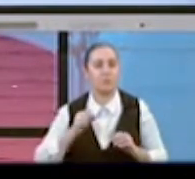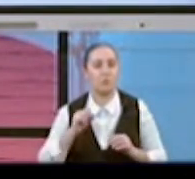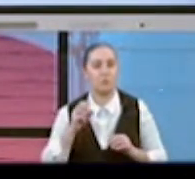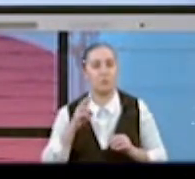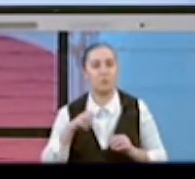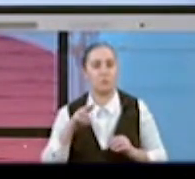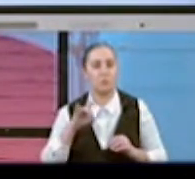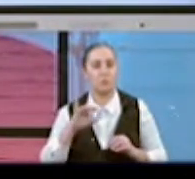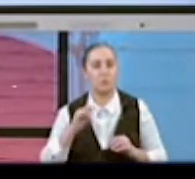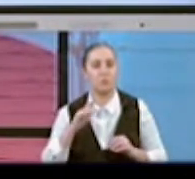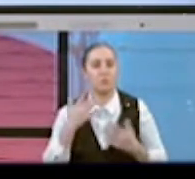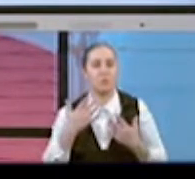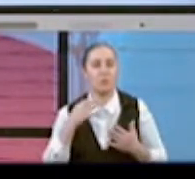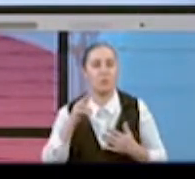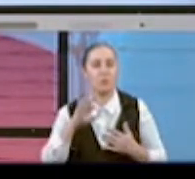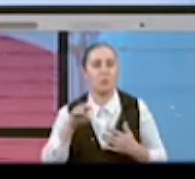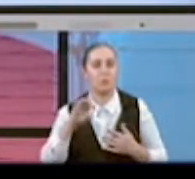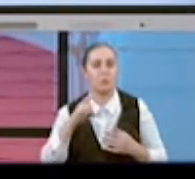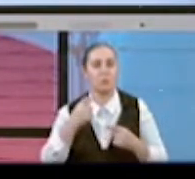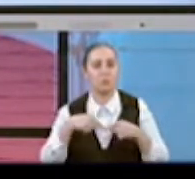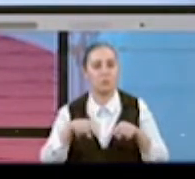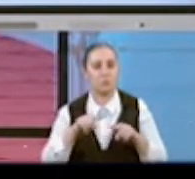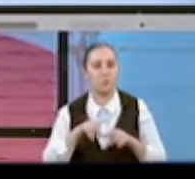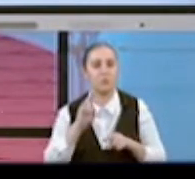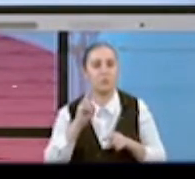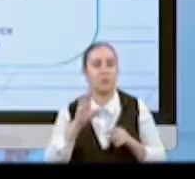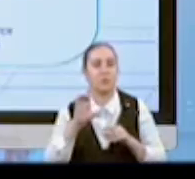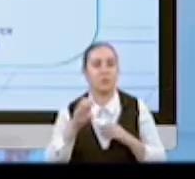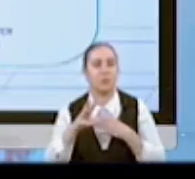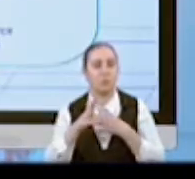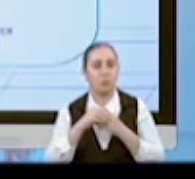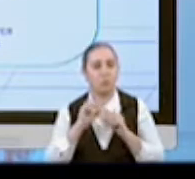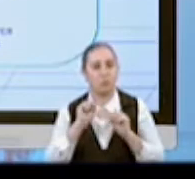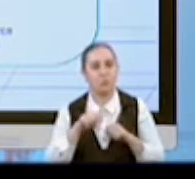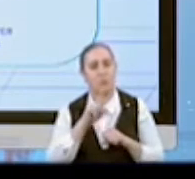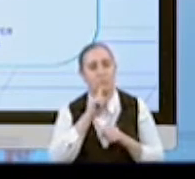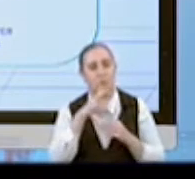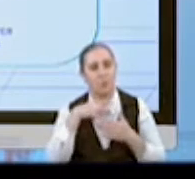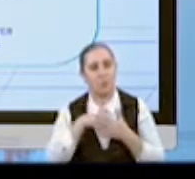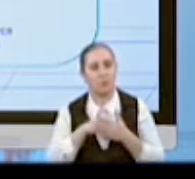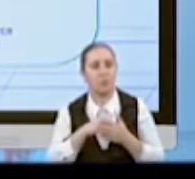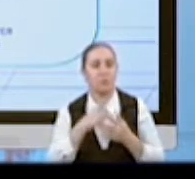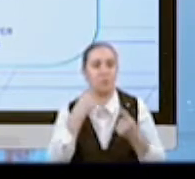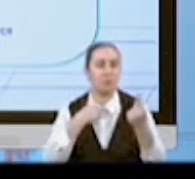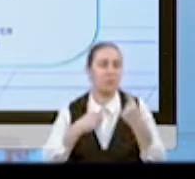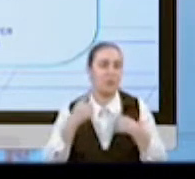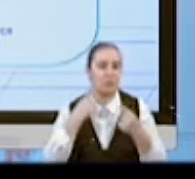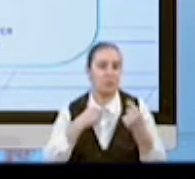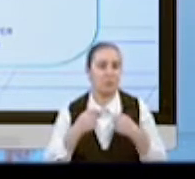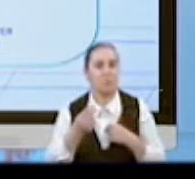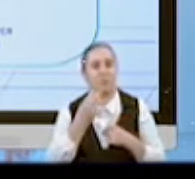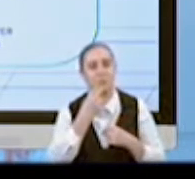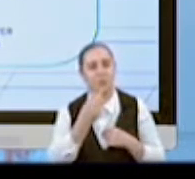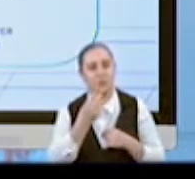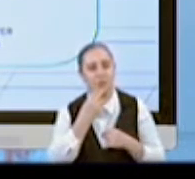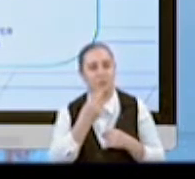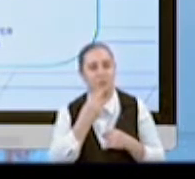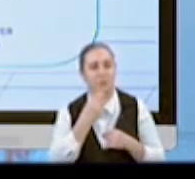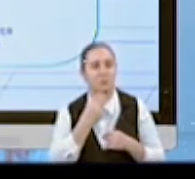Друг или подруга – это тот, с кем можно помолчать, поплакать,